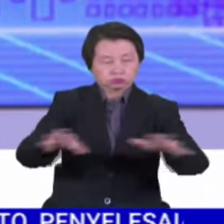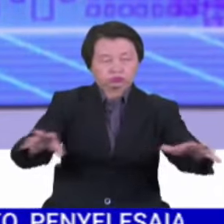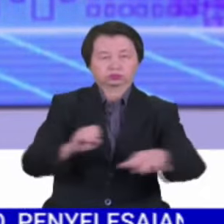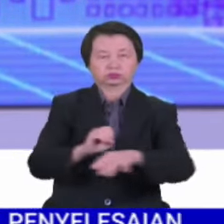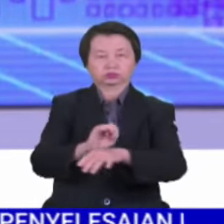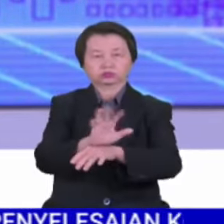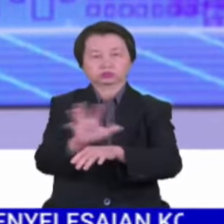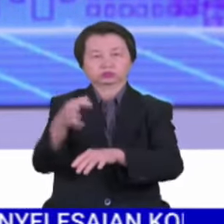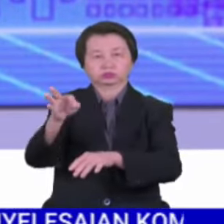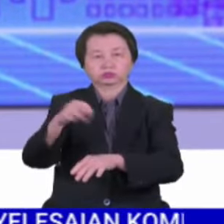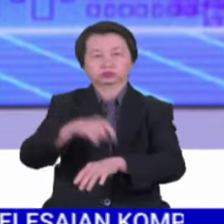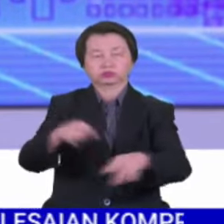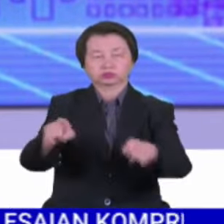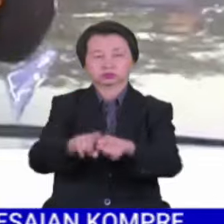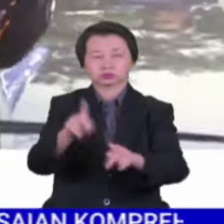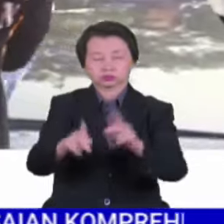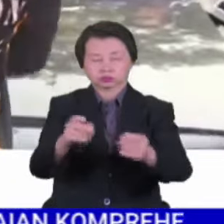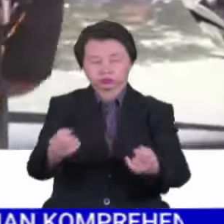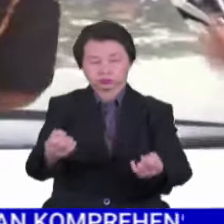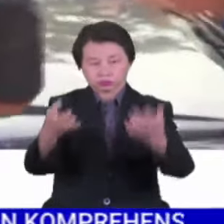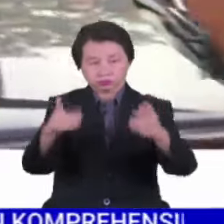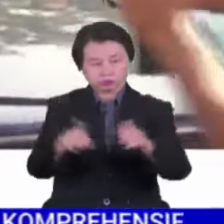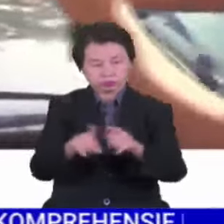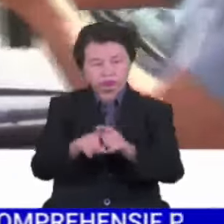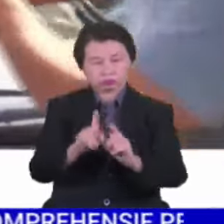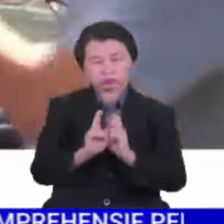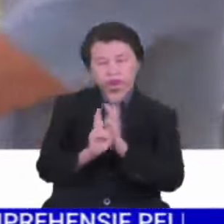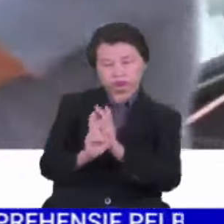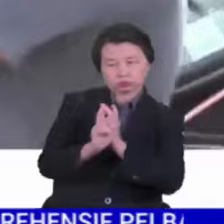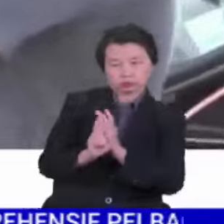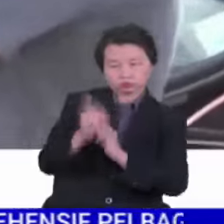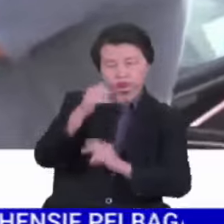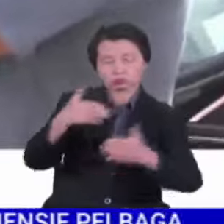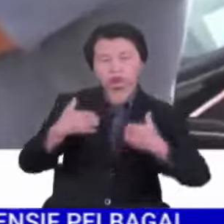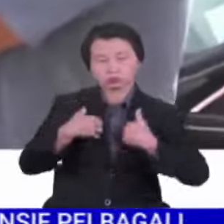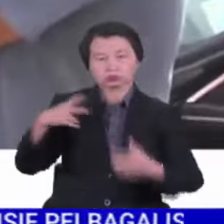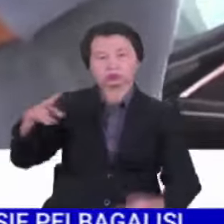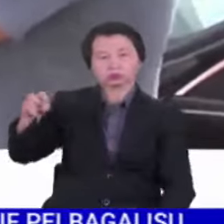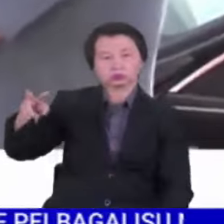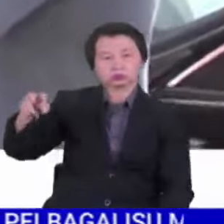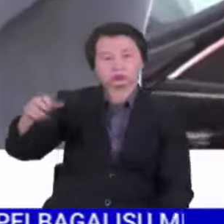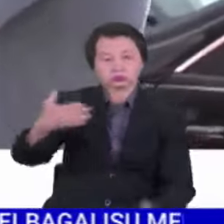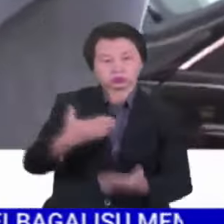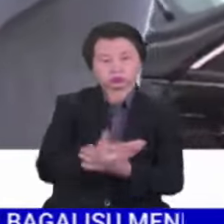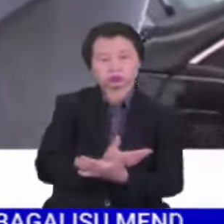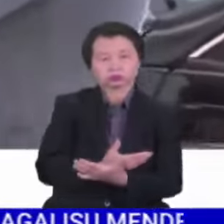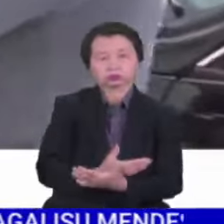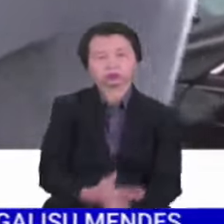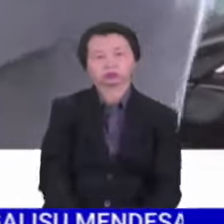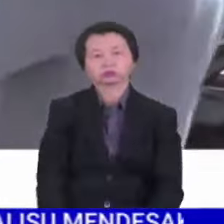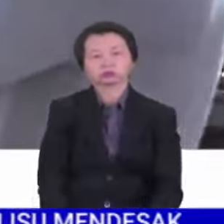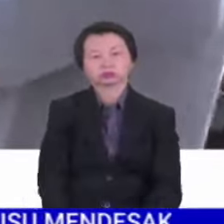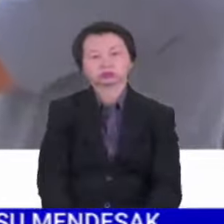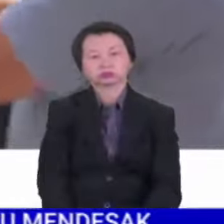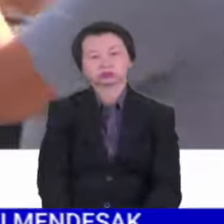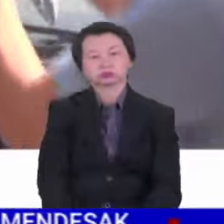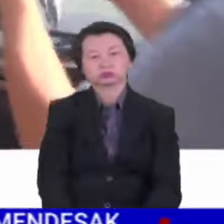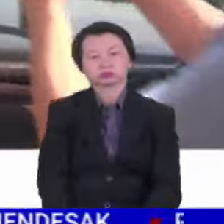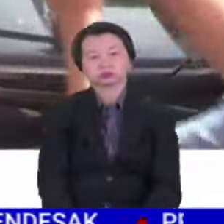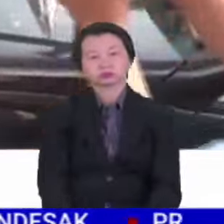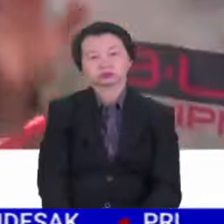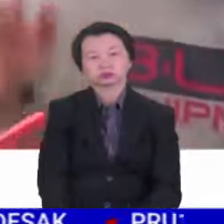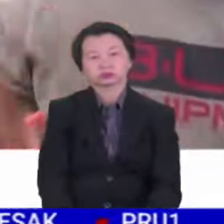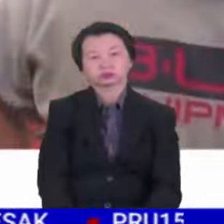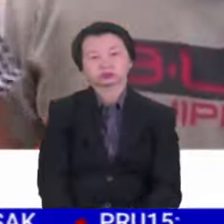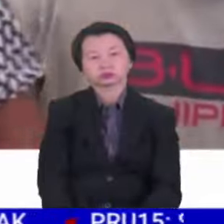virus. Dalam masa sama, orang ramai juga dinasihat berhati-hati berikutan kewujudan varian baharu COVID-19.